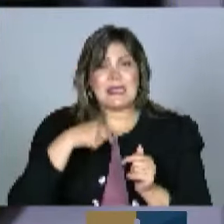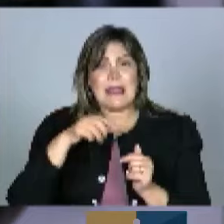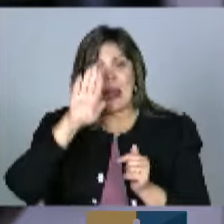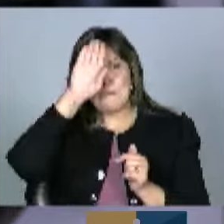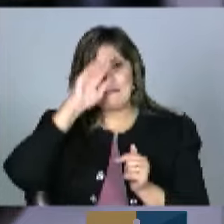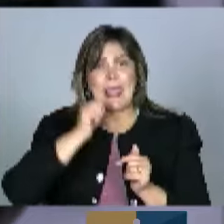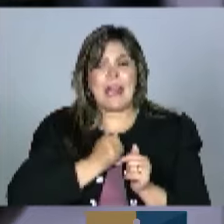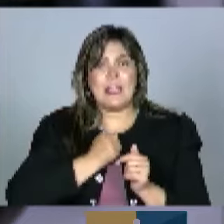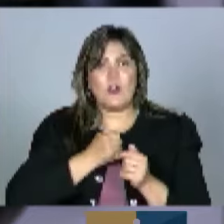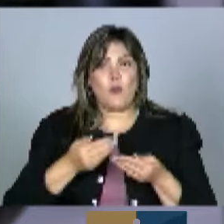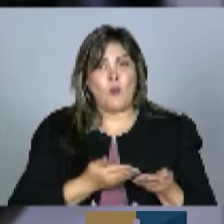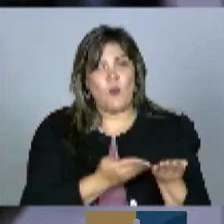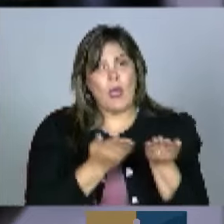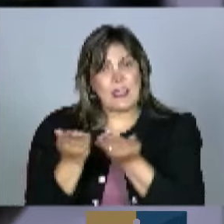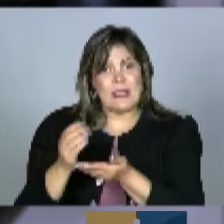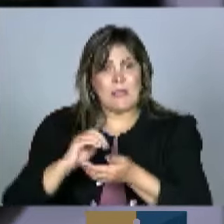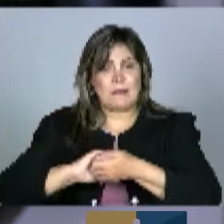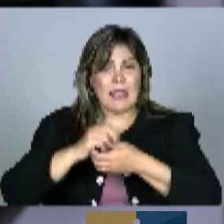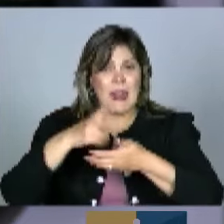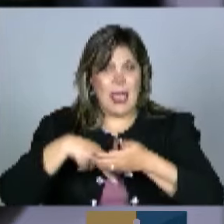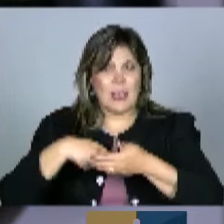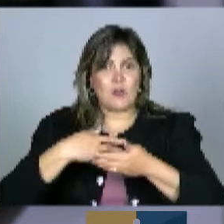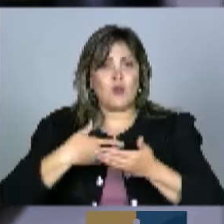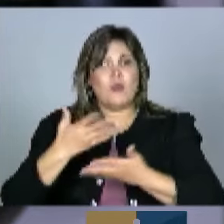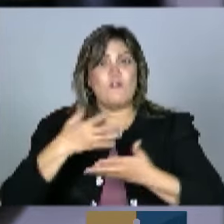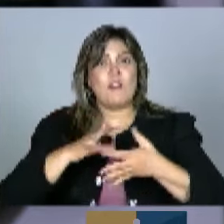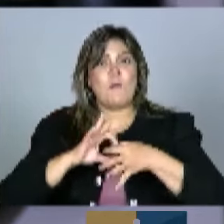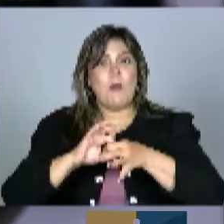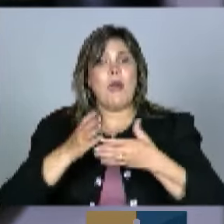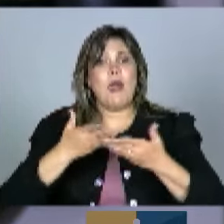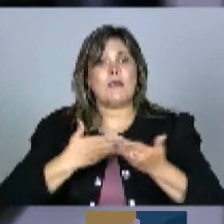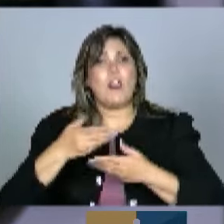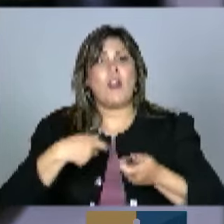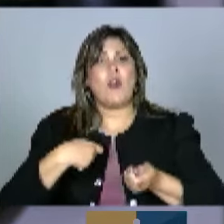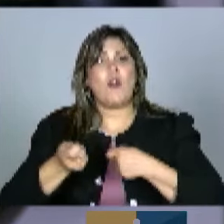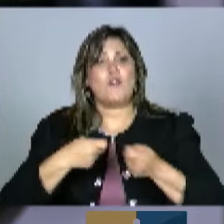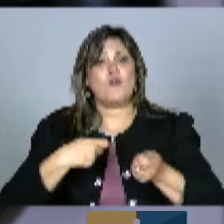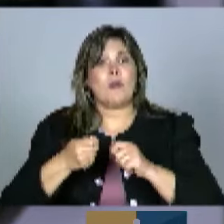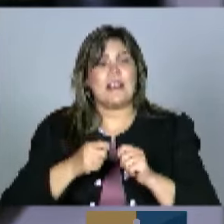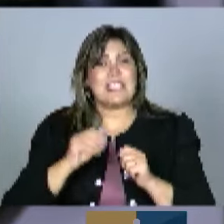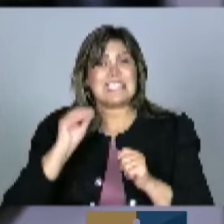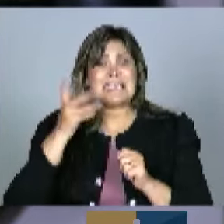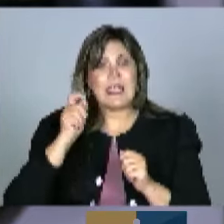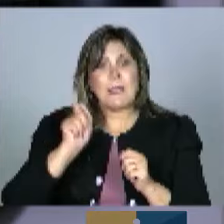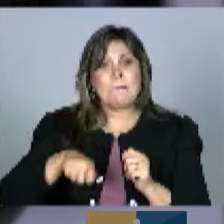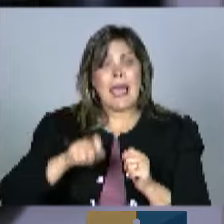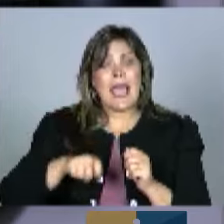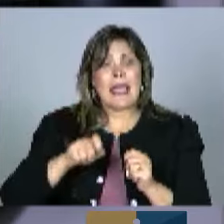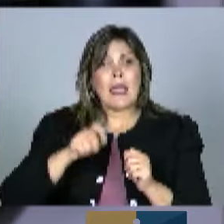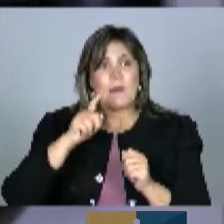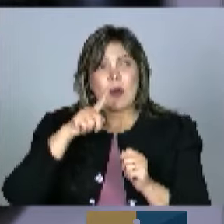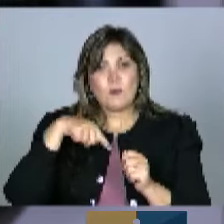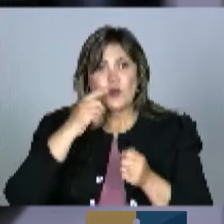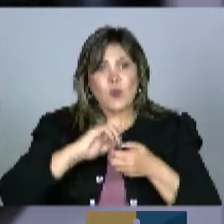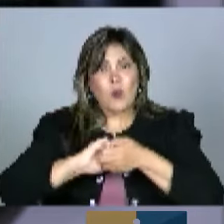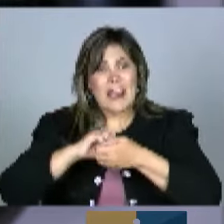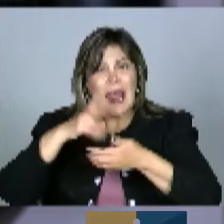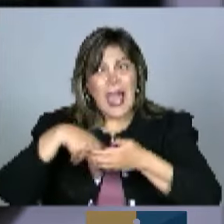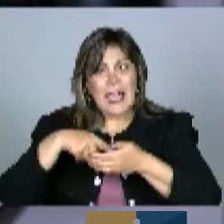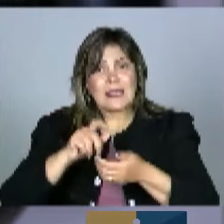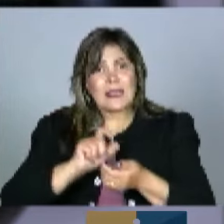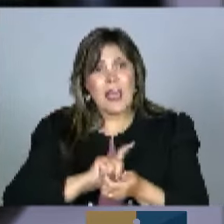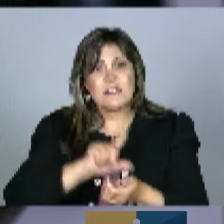العقد وقلت ان انتهت العلاقه الايجاريه طب ايه ايه اللي يضمن مثل المحكمه انه توقيع العقد ده صحيح وقانوني